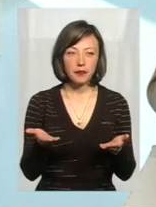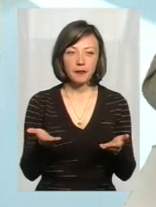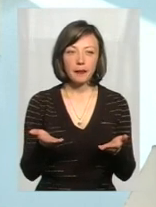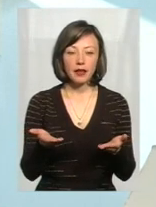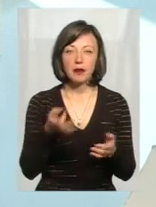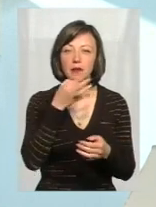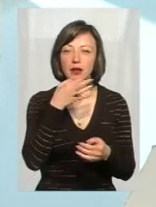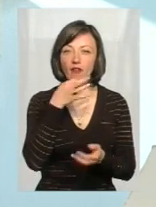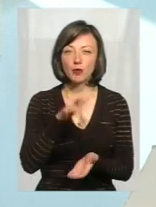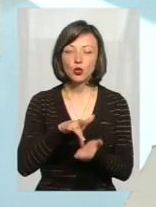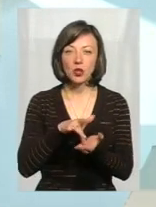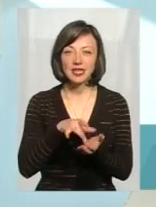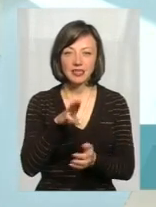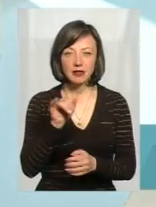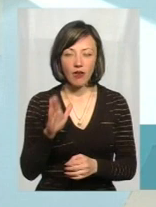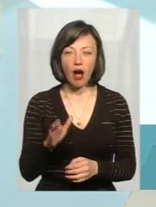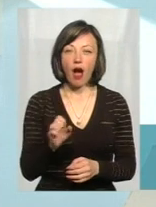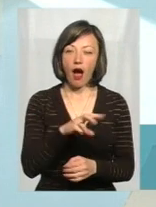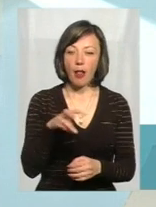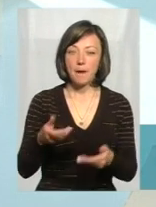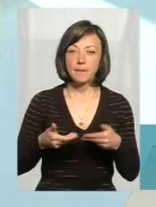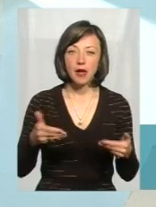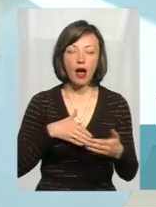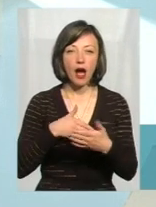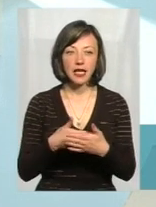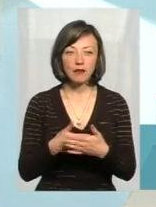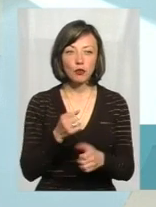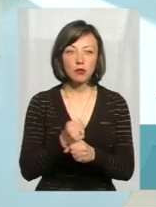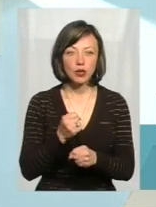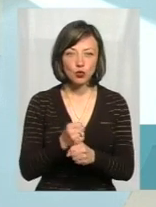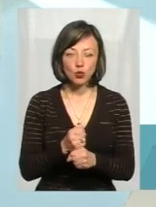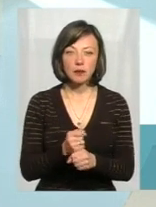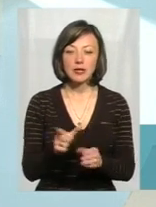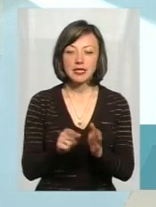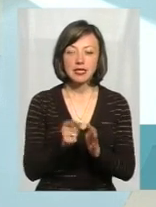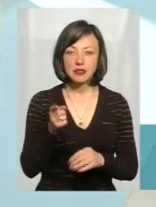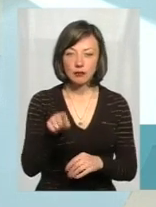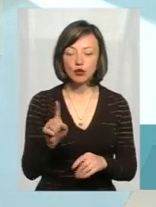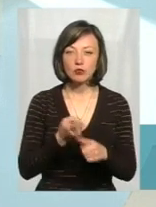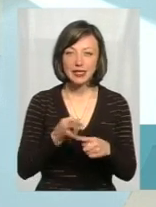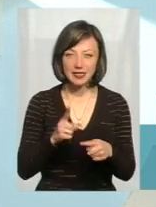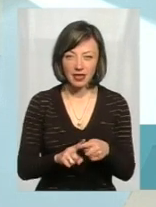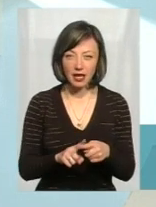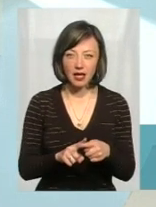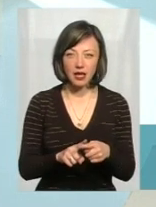який приваблює туристів. Але ми активно працюємо із тим, щоб цей потік